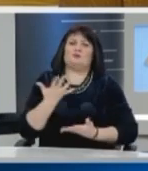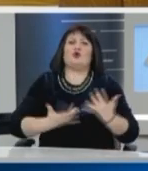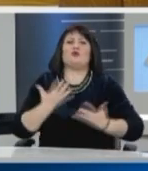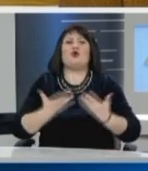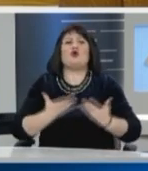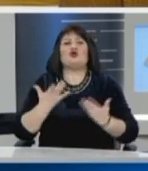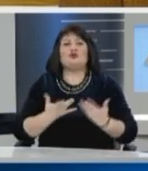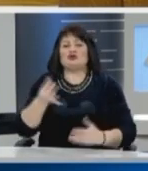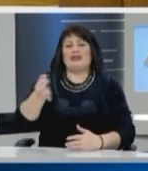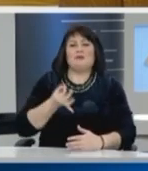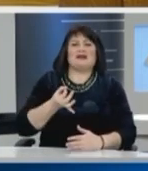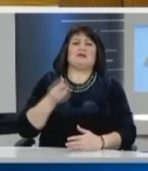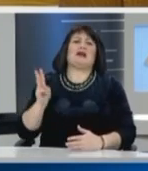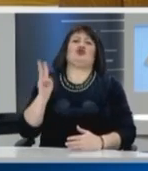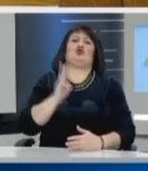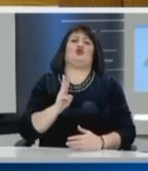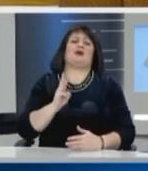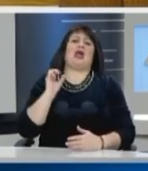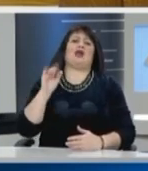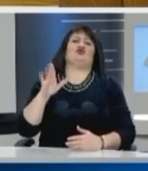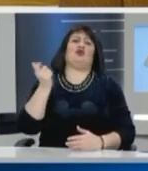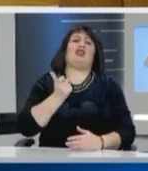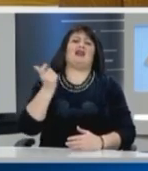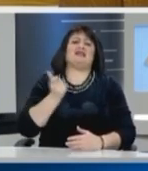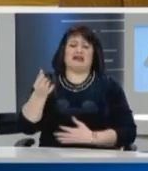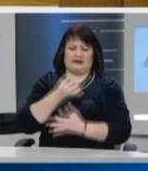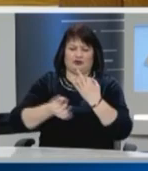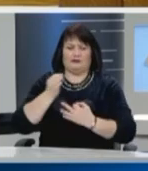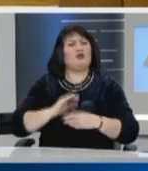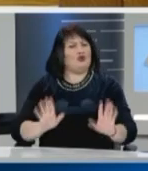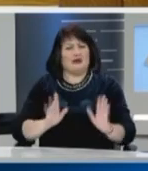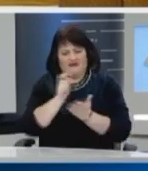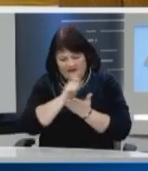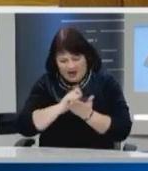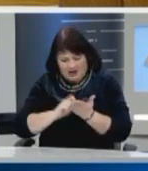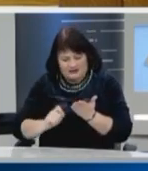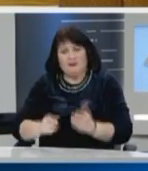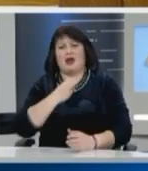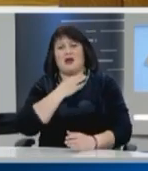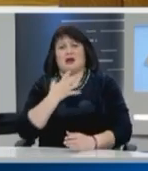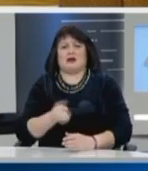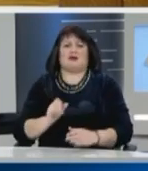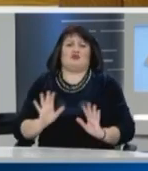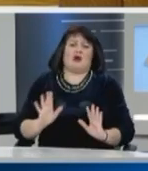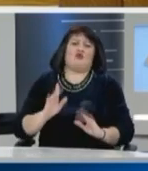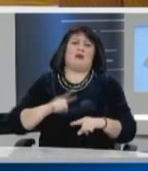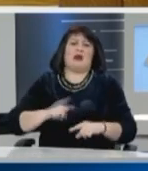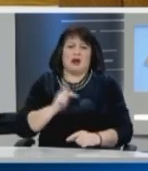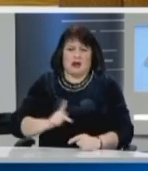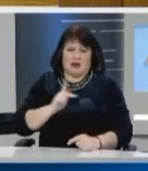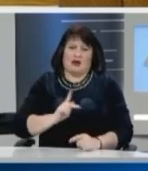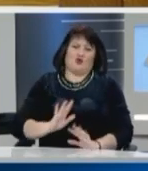δεν υπαγορεύθηκε από δανειστές, αλλά από τις ανάγκες της ελληνικής